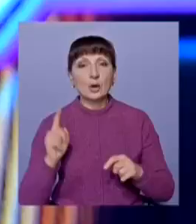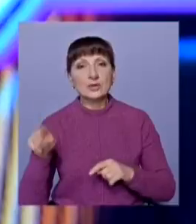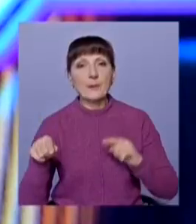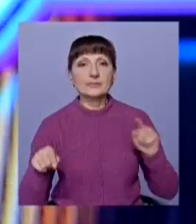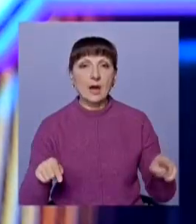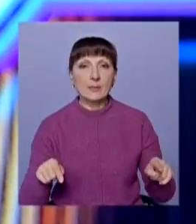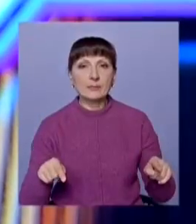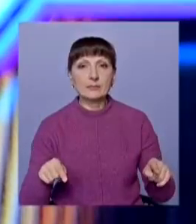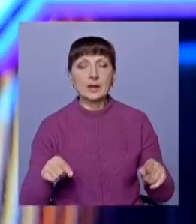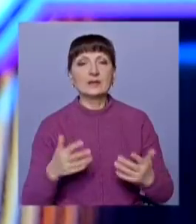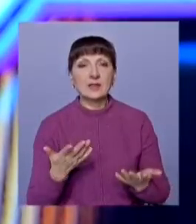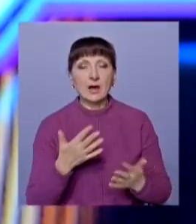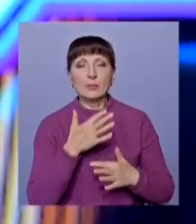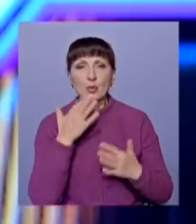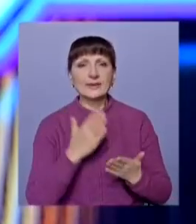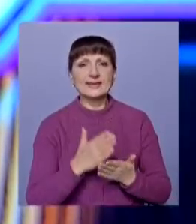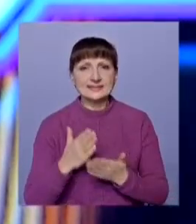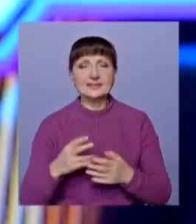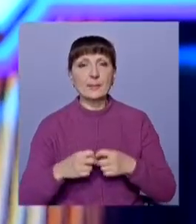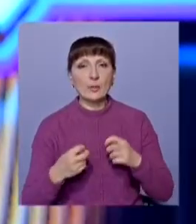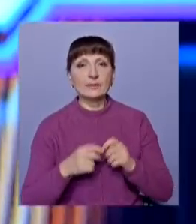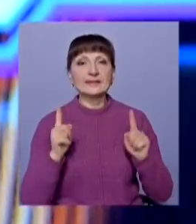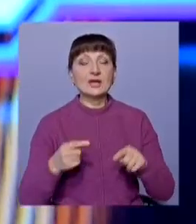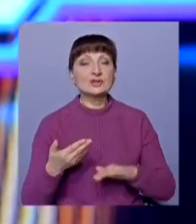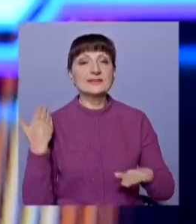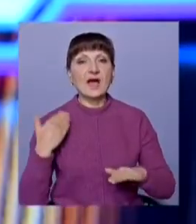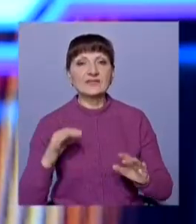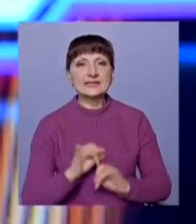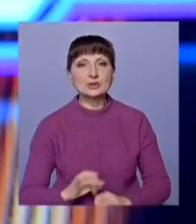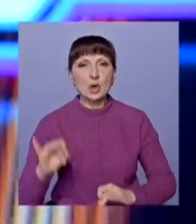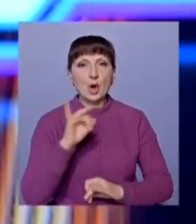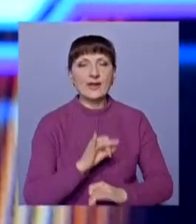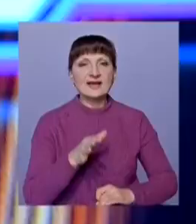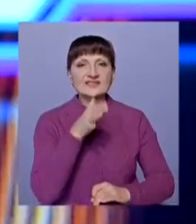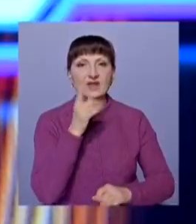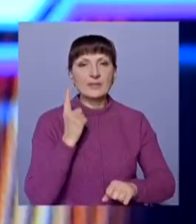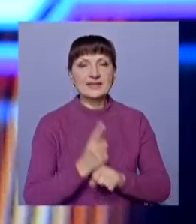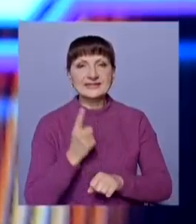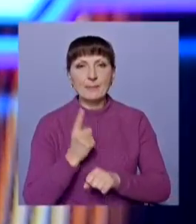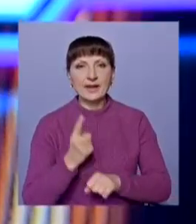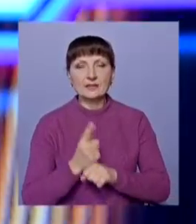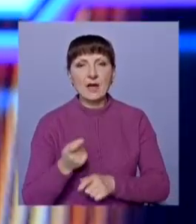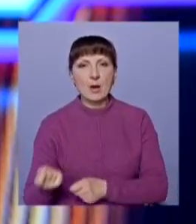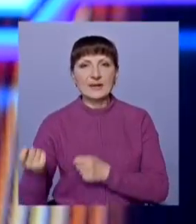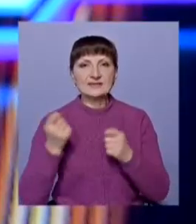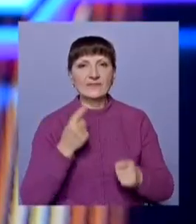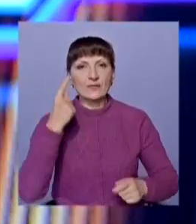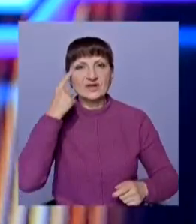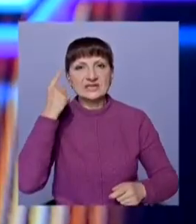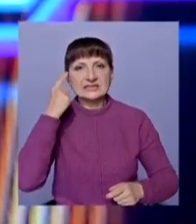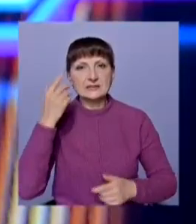тут, да, некие локальные проблемы возникают. Та же самая недавняя история с временным запретом поставок, да, в Кыргызстан.